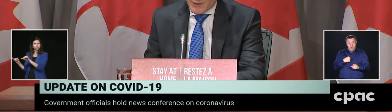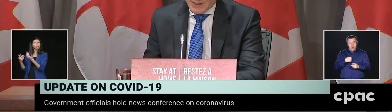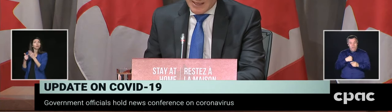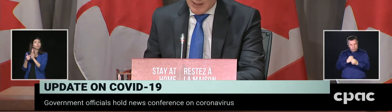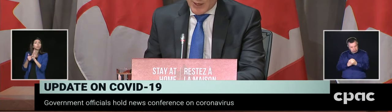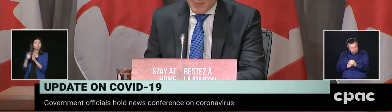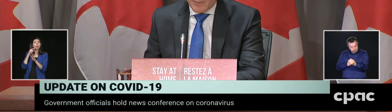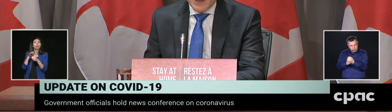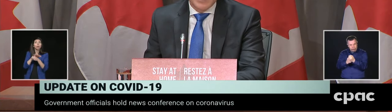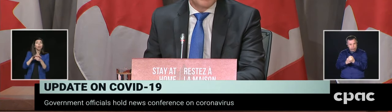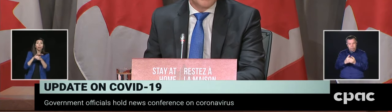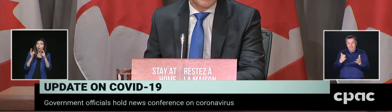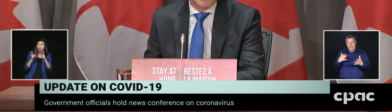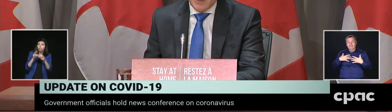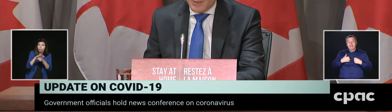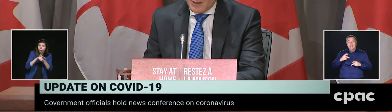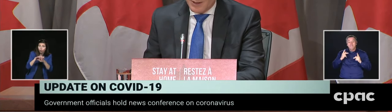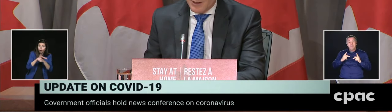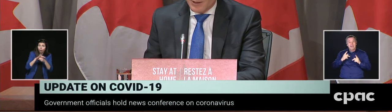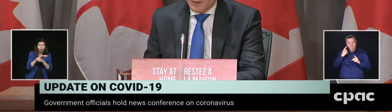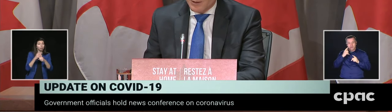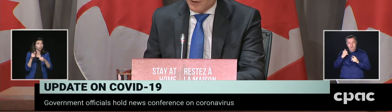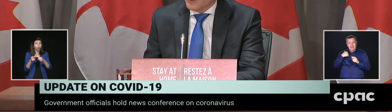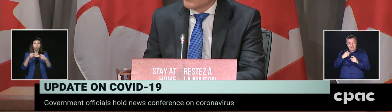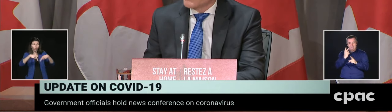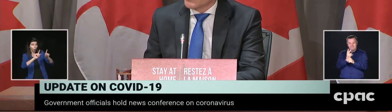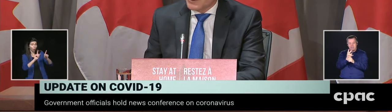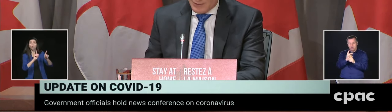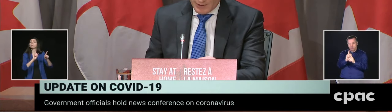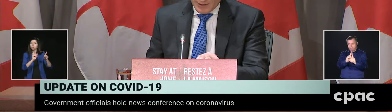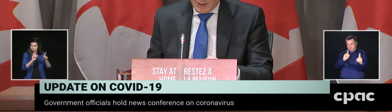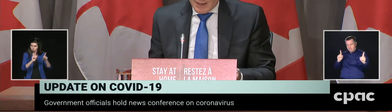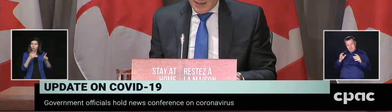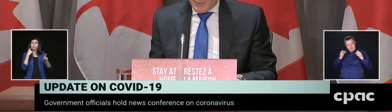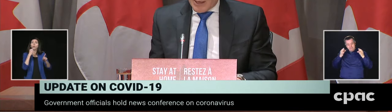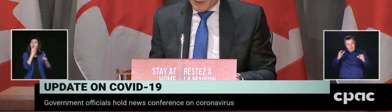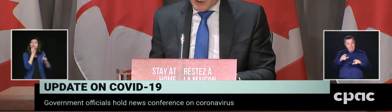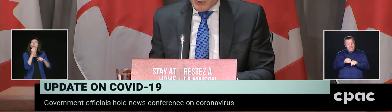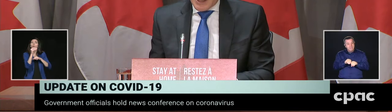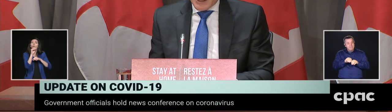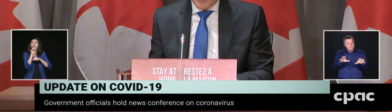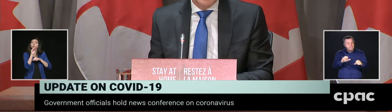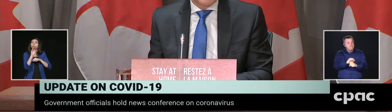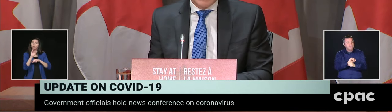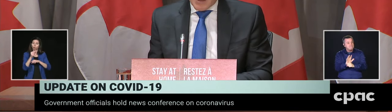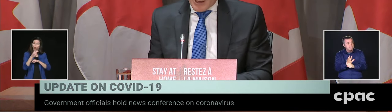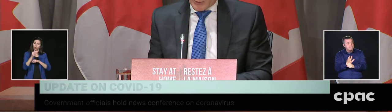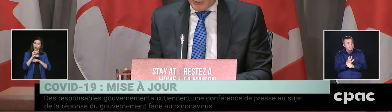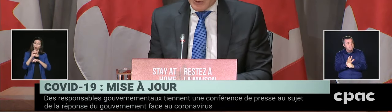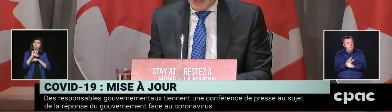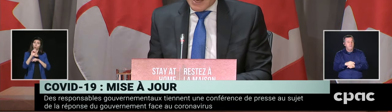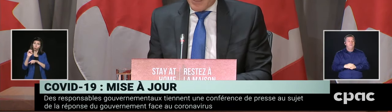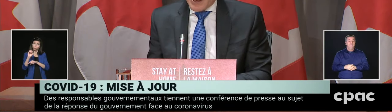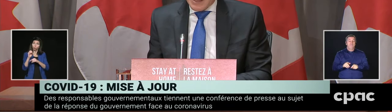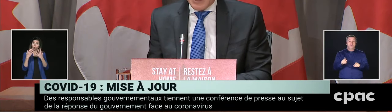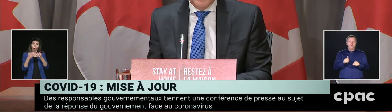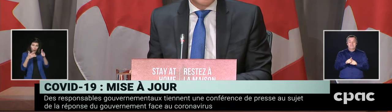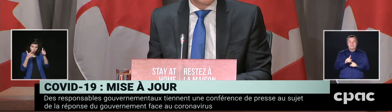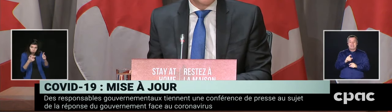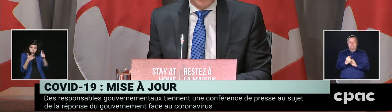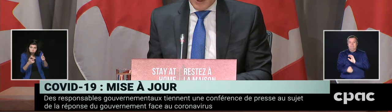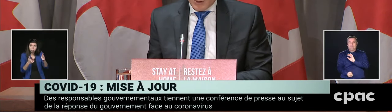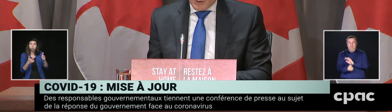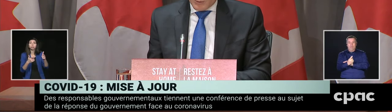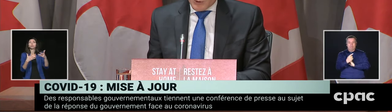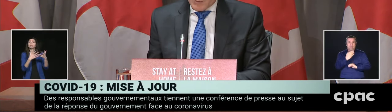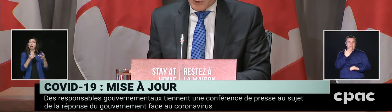visant à renforcer l'éloignement physique pendant la pandémie de coronavirus. Et bien que ce soit des circonstances très malheureuses qui aient amené à cette